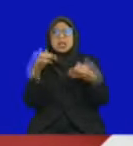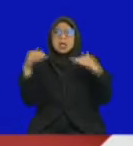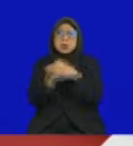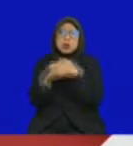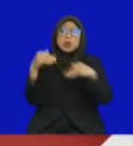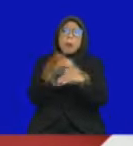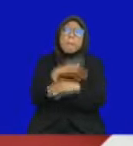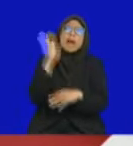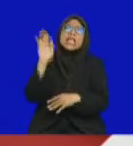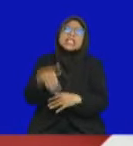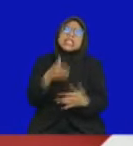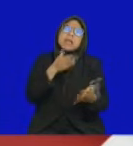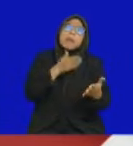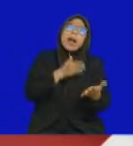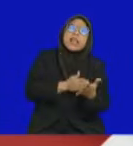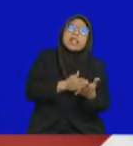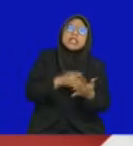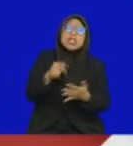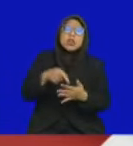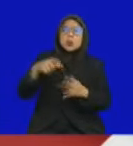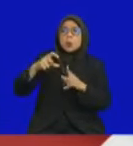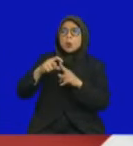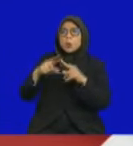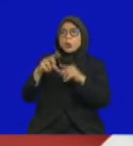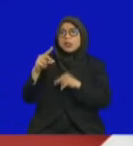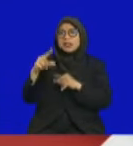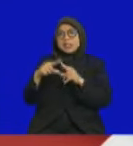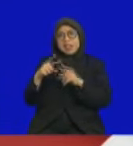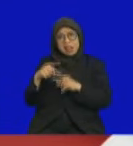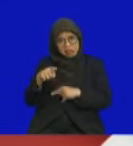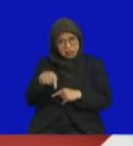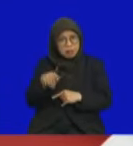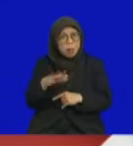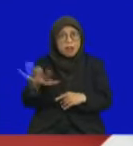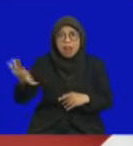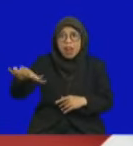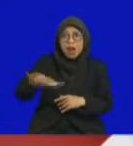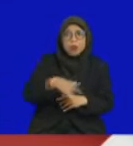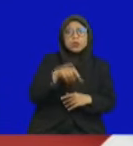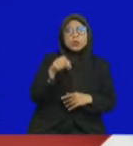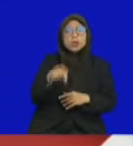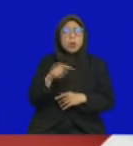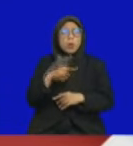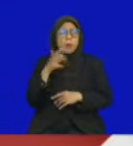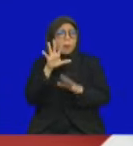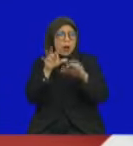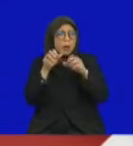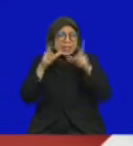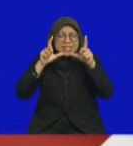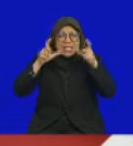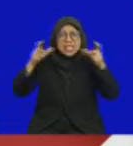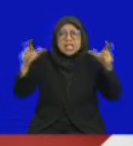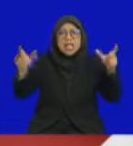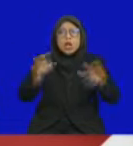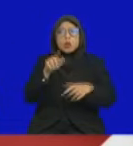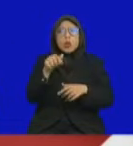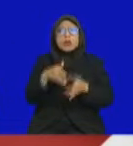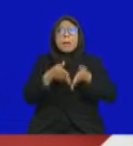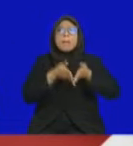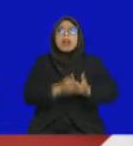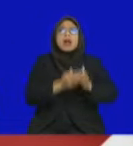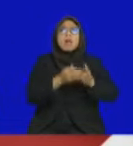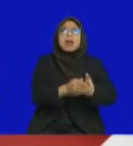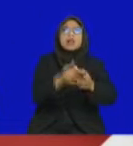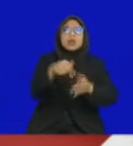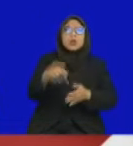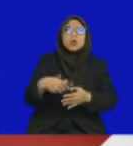terbatas mulai kemudian jalan darat apalagi kemudian lautnya makanya saya kemudian pernah dapat cerita ibu bahwa ada di sana itu pelabuhan yang konon